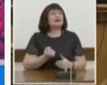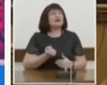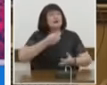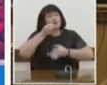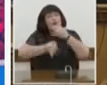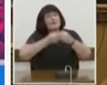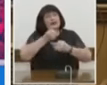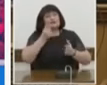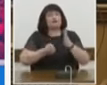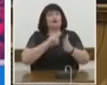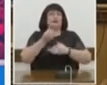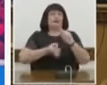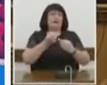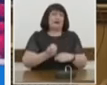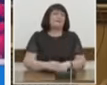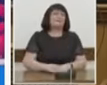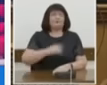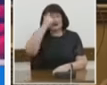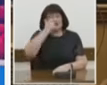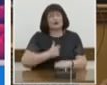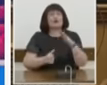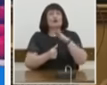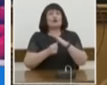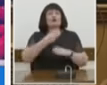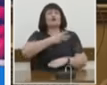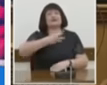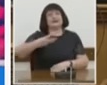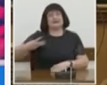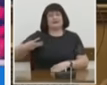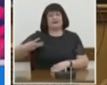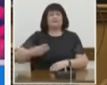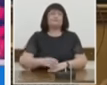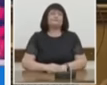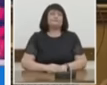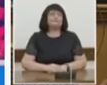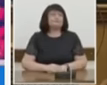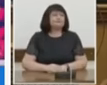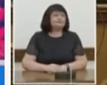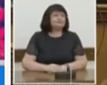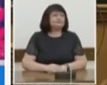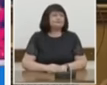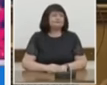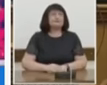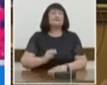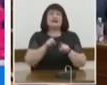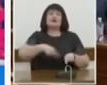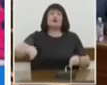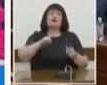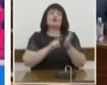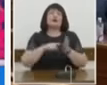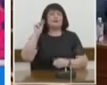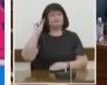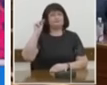δ σημερ η πλειοψηφία κοτε εγώ είμαι ένας μπερος πολιτικός έτσι ο συριζα και γενικά τα κόμματα κύριε παυλόπουλου είναι